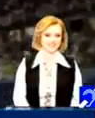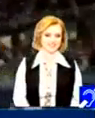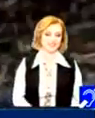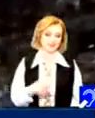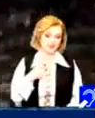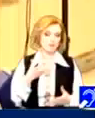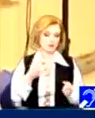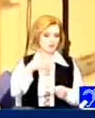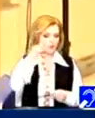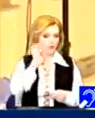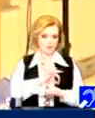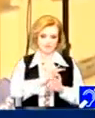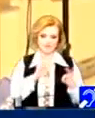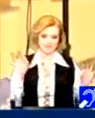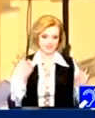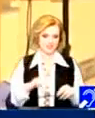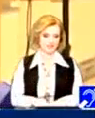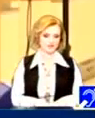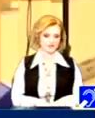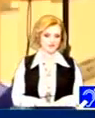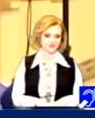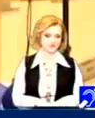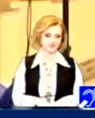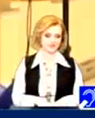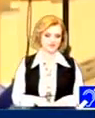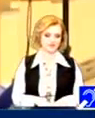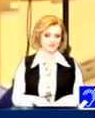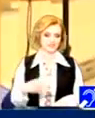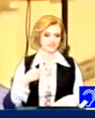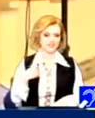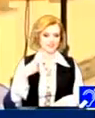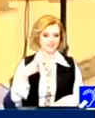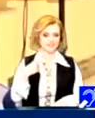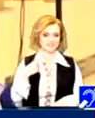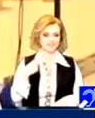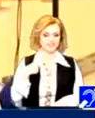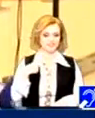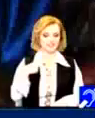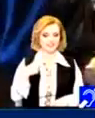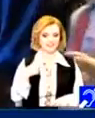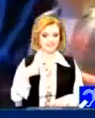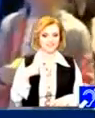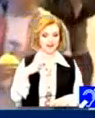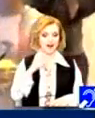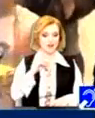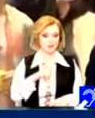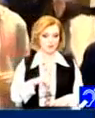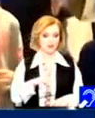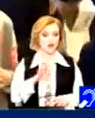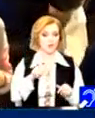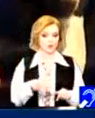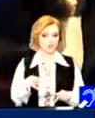fost o experiență de neuitat. Aș dori să joc top 30 și eu cred că nivelul jocului meu este acolo. Albot se va afla